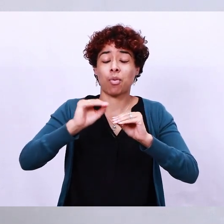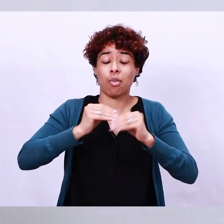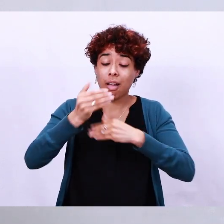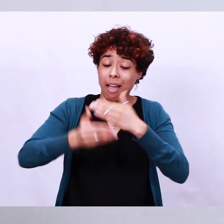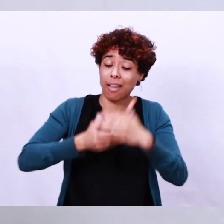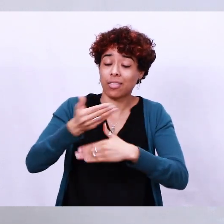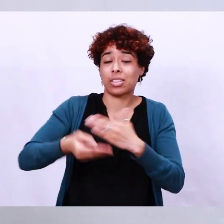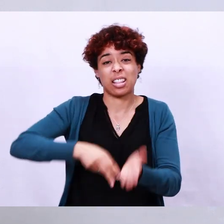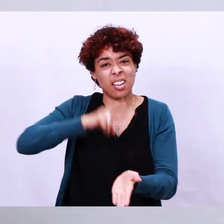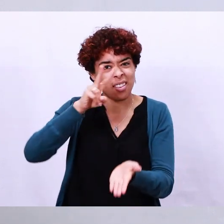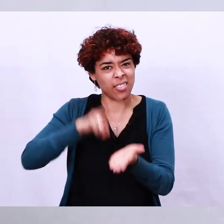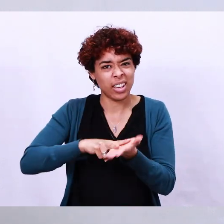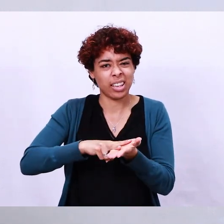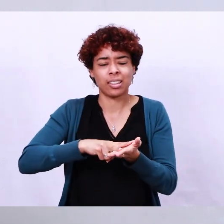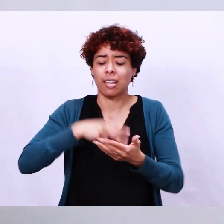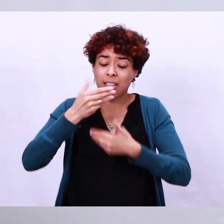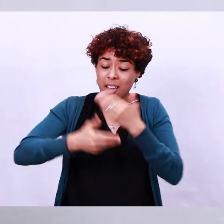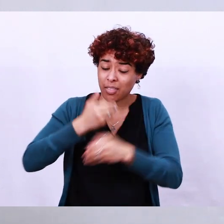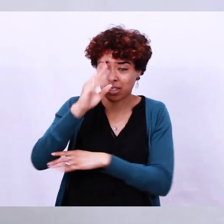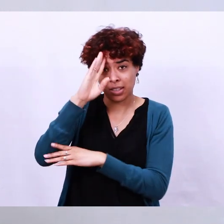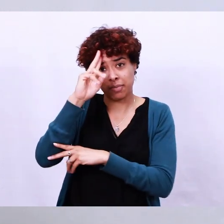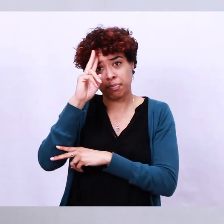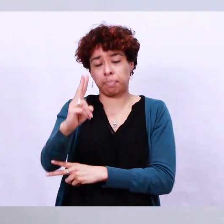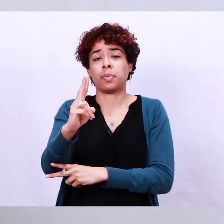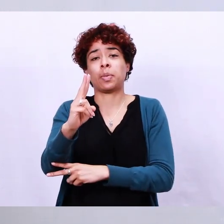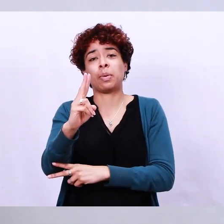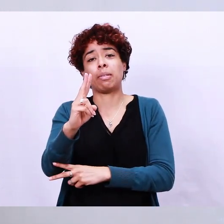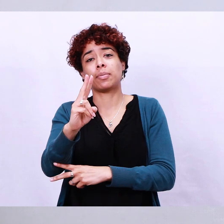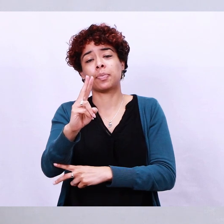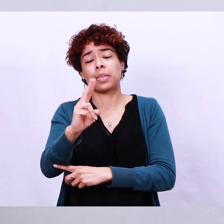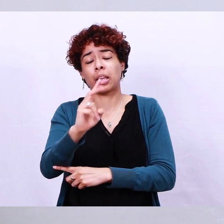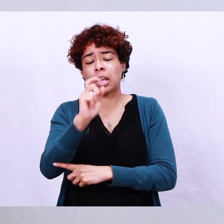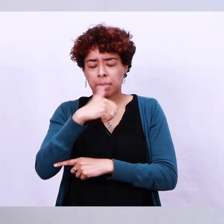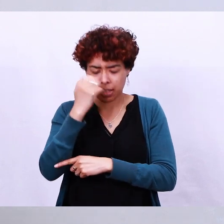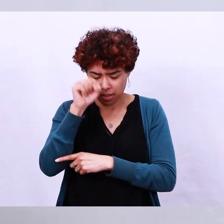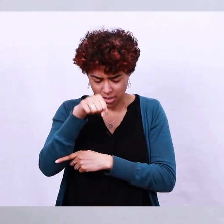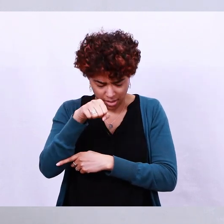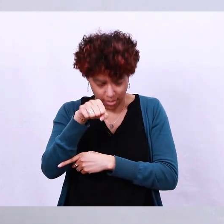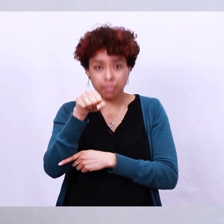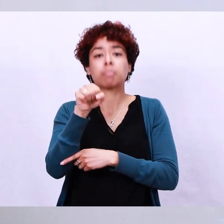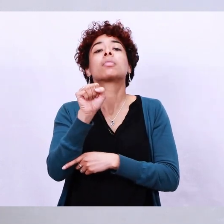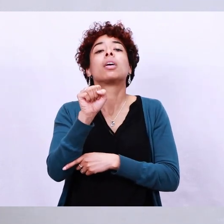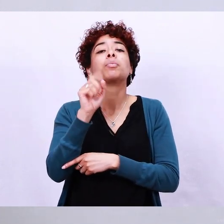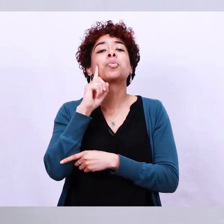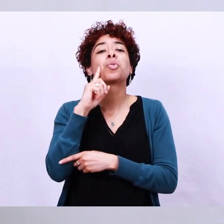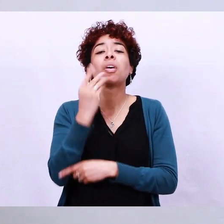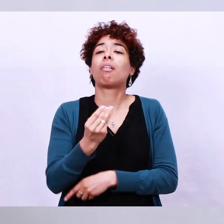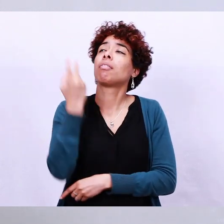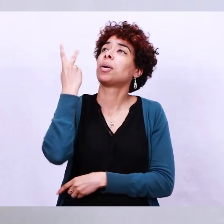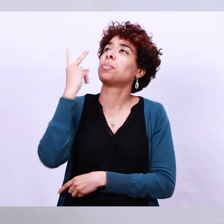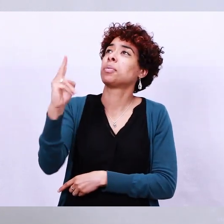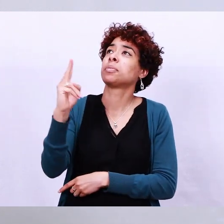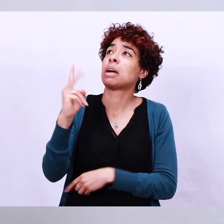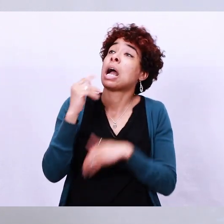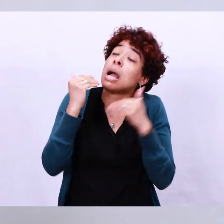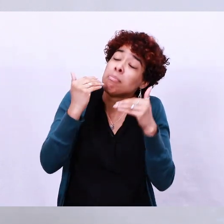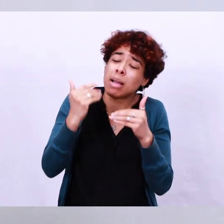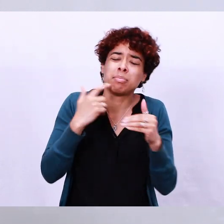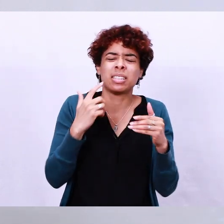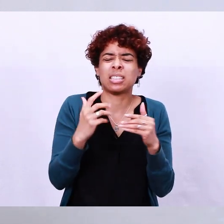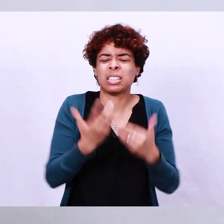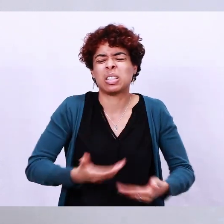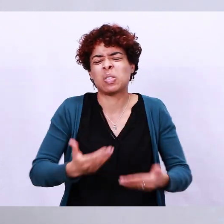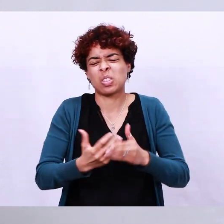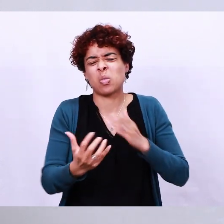à marcher dans la sincérité, à être, Seigneur mon Dieu, de ceux qui relèvent la tête parce qu'ils sont tes enfants, même si peut-être il y a